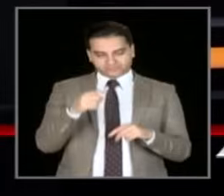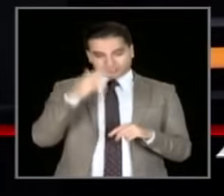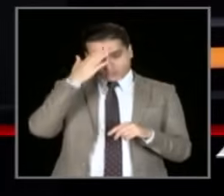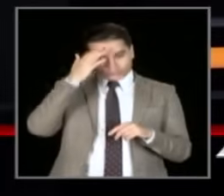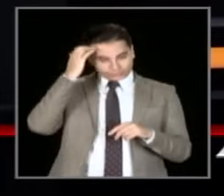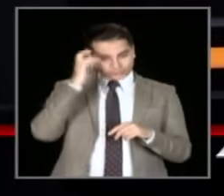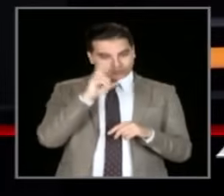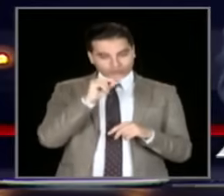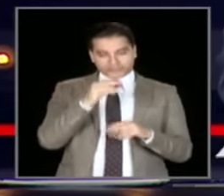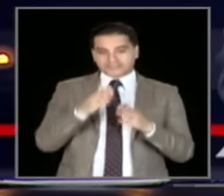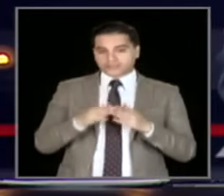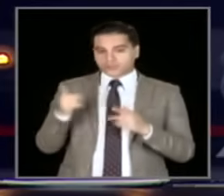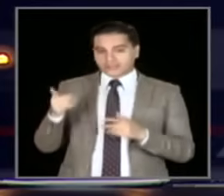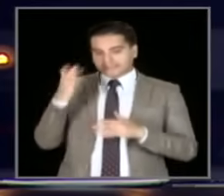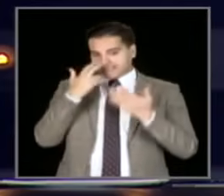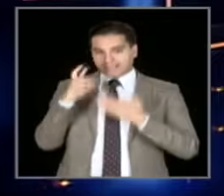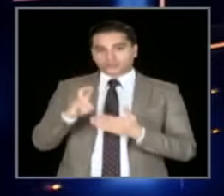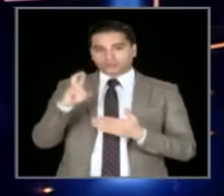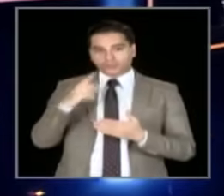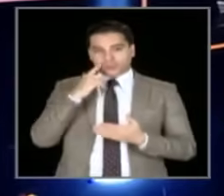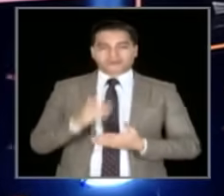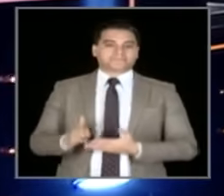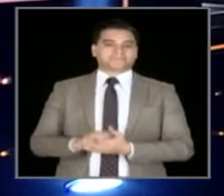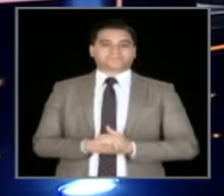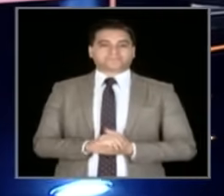السويس تاريخ. والسؤال هو: